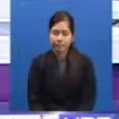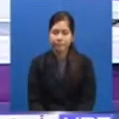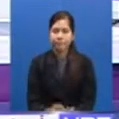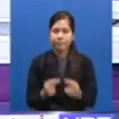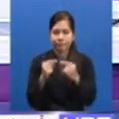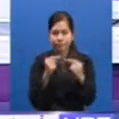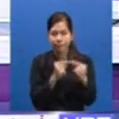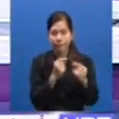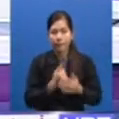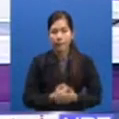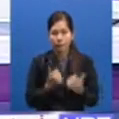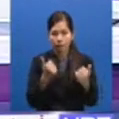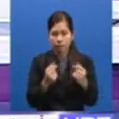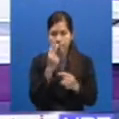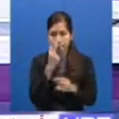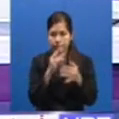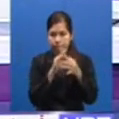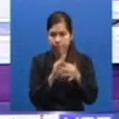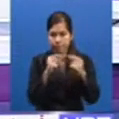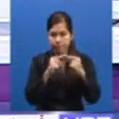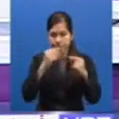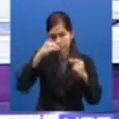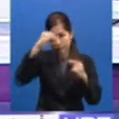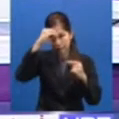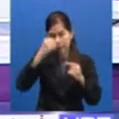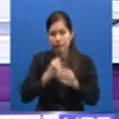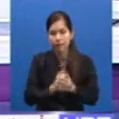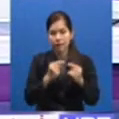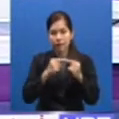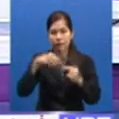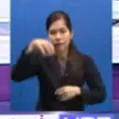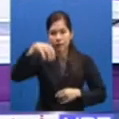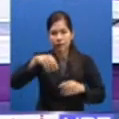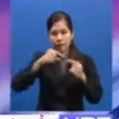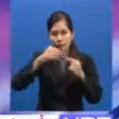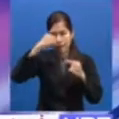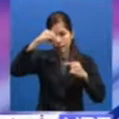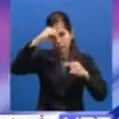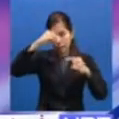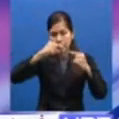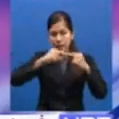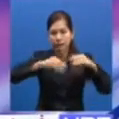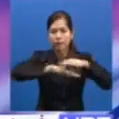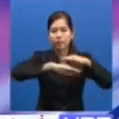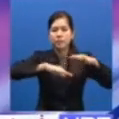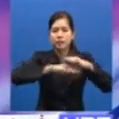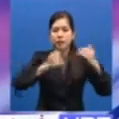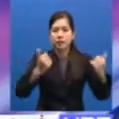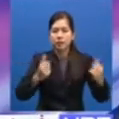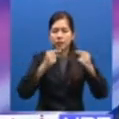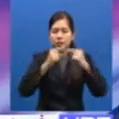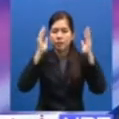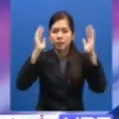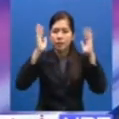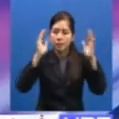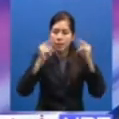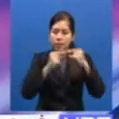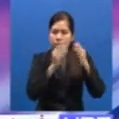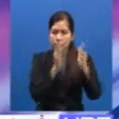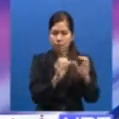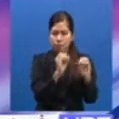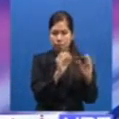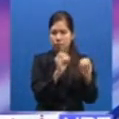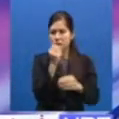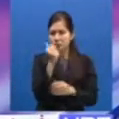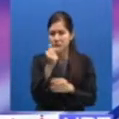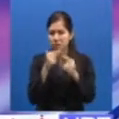หมอเขากันต่อนะคะช่วงนี้มาดูเรื่องการศึกษานะคะทางสำนักงานคณะกรรมการการศึกษาขั้นพื้นฐานรณรงค์พัฒนาครูดีไม่มีอบายมุข